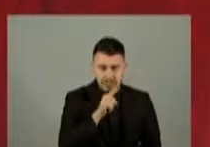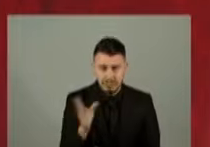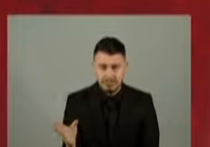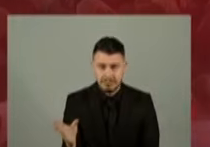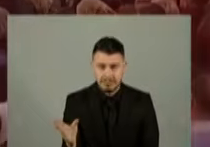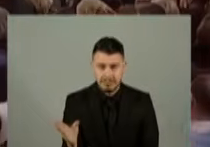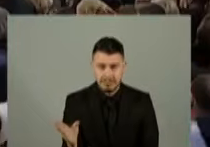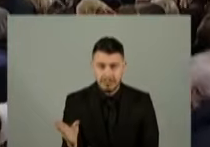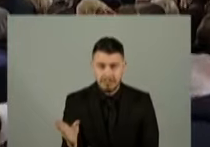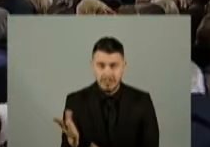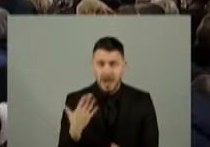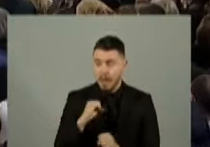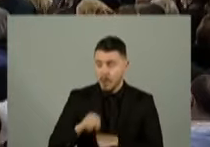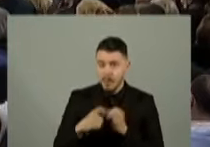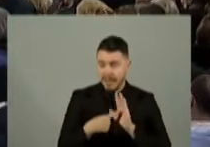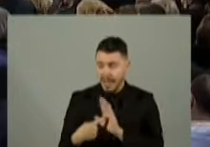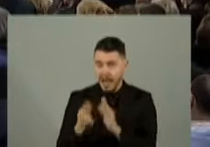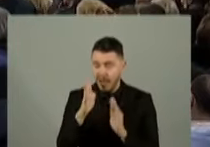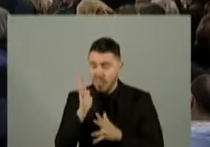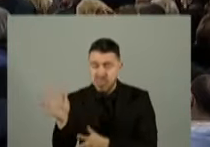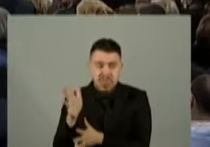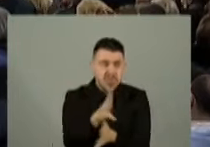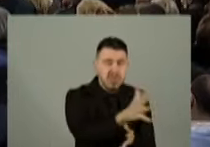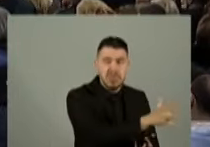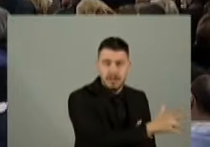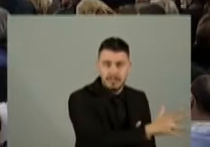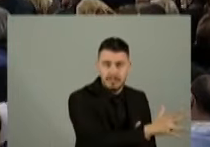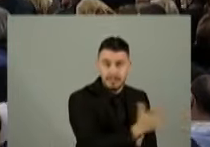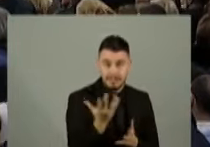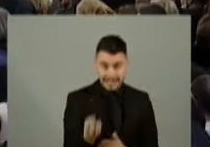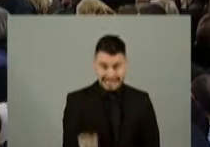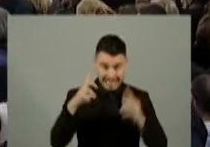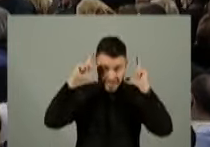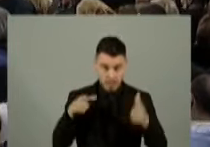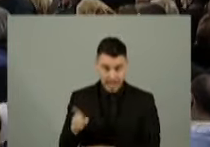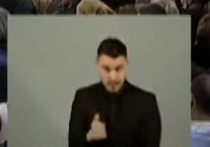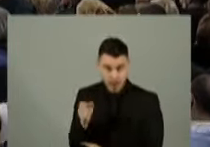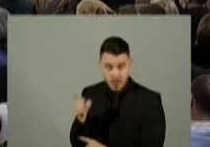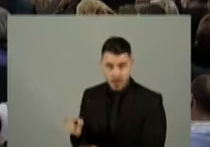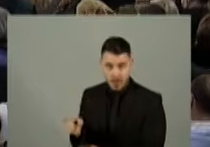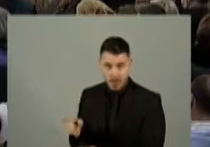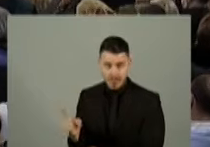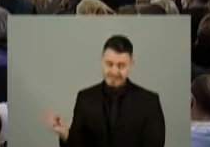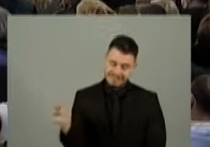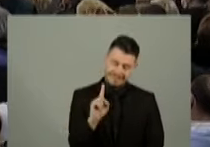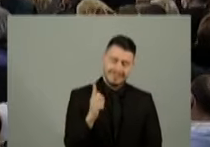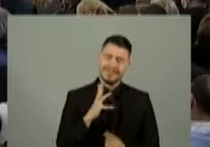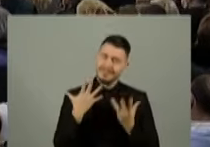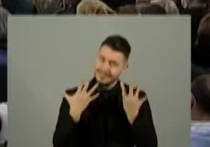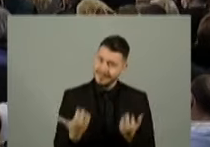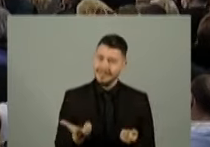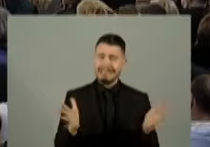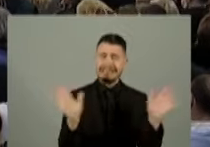ότι πάμε σε εκλογές, προφανώς και έχει πάρει θέση. Μπορεί να χάσει όμως. Τουλάχιστον σε αυτό, φυσικά. Κύριε Παπούγια, πάντως, αρκετοί στο Πασόκ